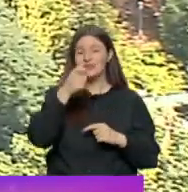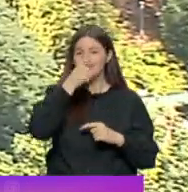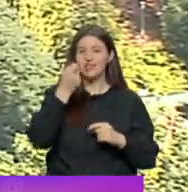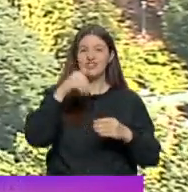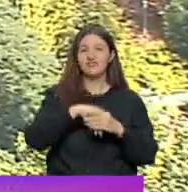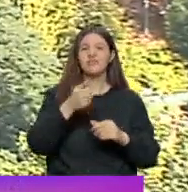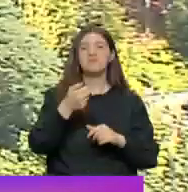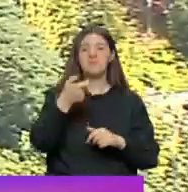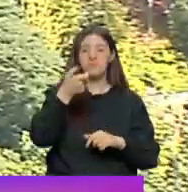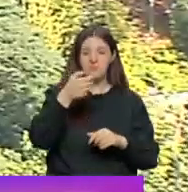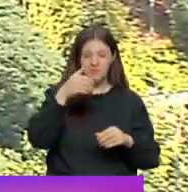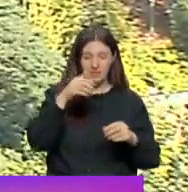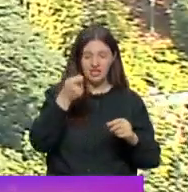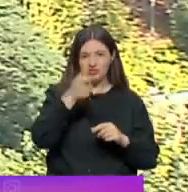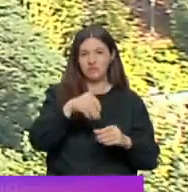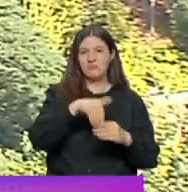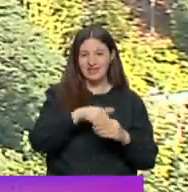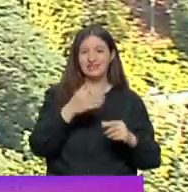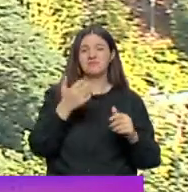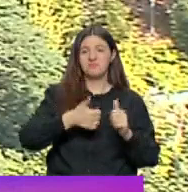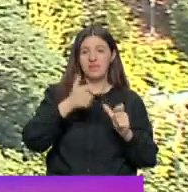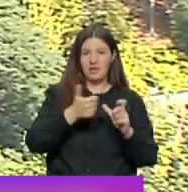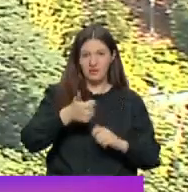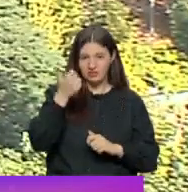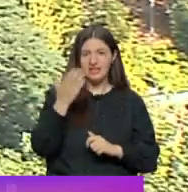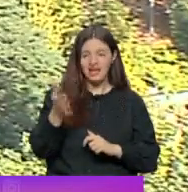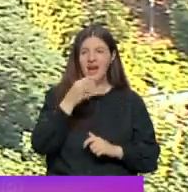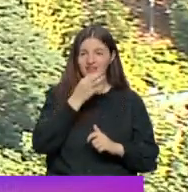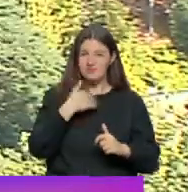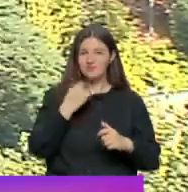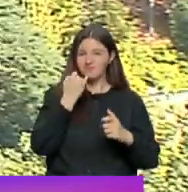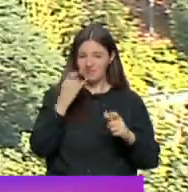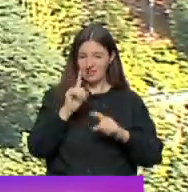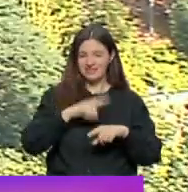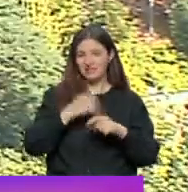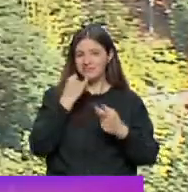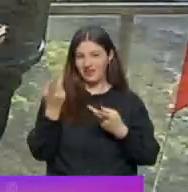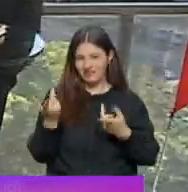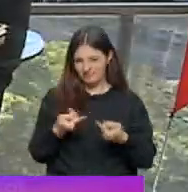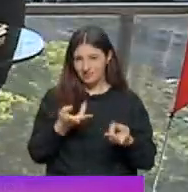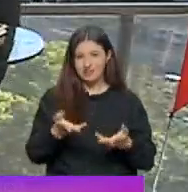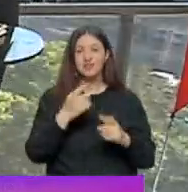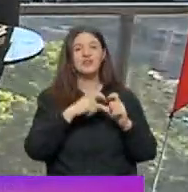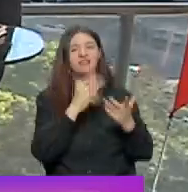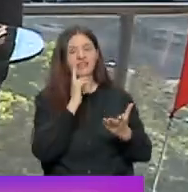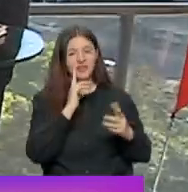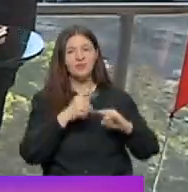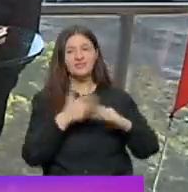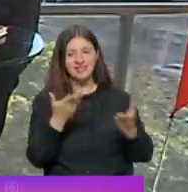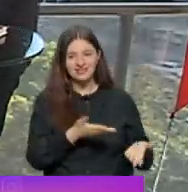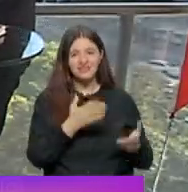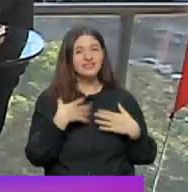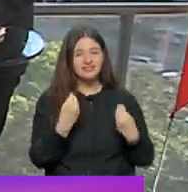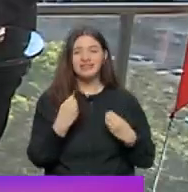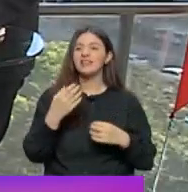Partisi Genel Başkanı Erkan Baş şu anda Ankara'da Çalar Saat'te misafirimiz, konuğumuz. Günaydın efendim. Günaydın. Hoş geldiniz. Hoş bulduk.